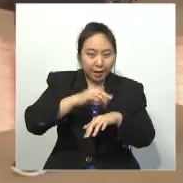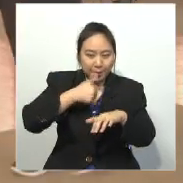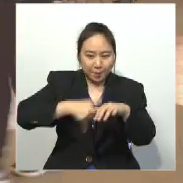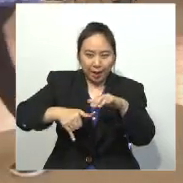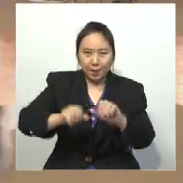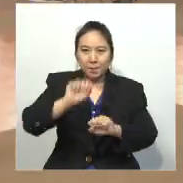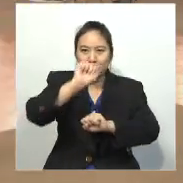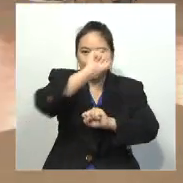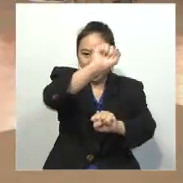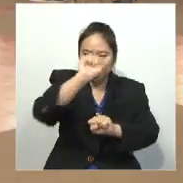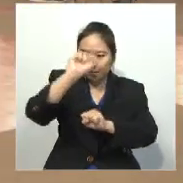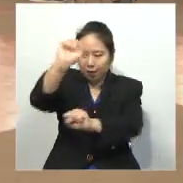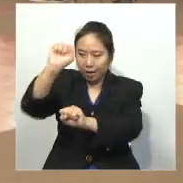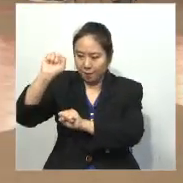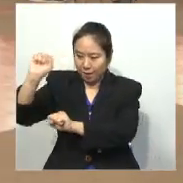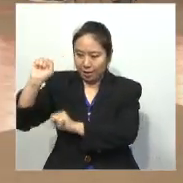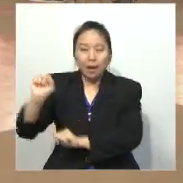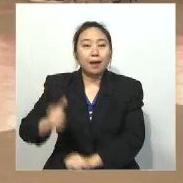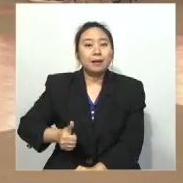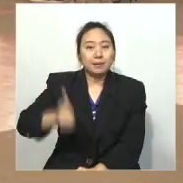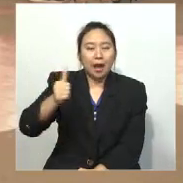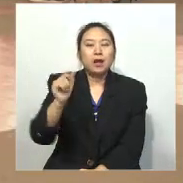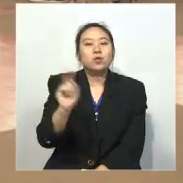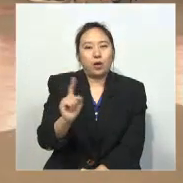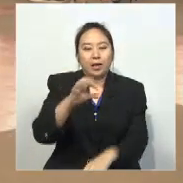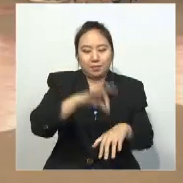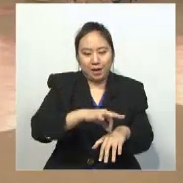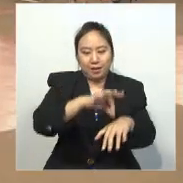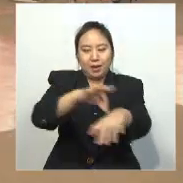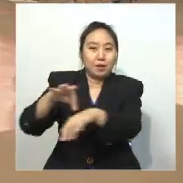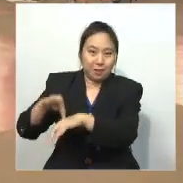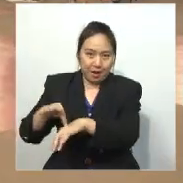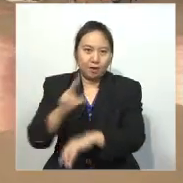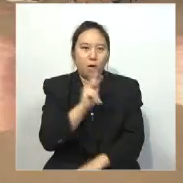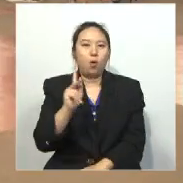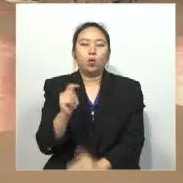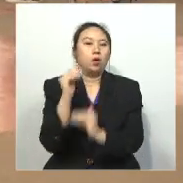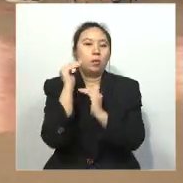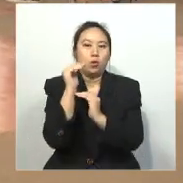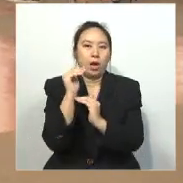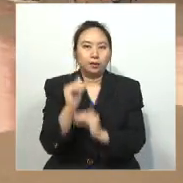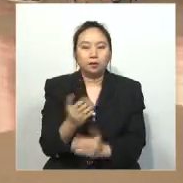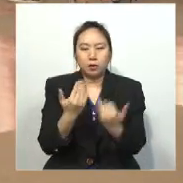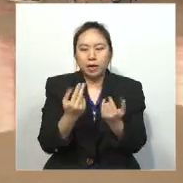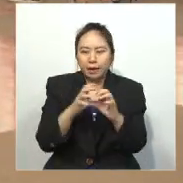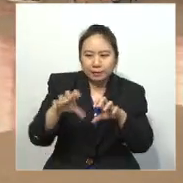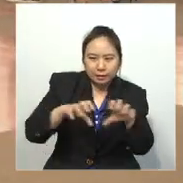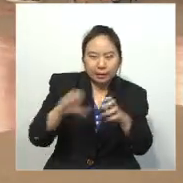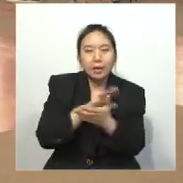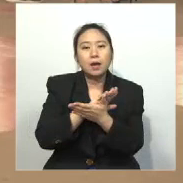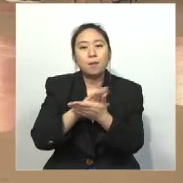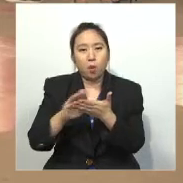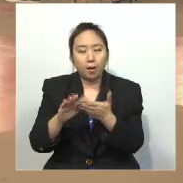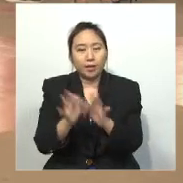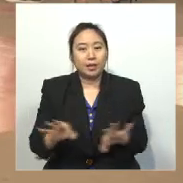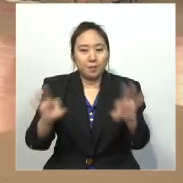ป้ายประกาศหาเสียงสื่อประชาสัมพันธ์การหาเสียงต่างๆได้นะครับทางกกต.ได้กำหนดไว้นะครับทั้งนี้เพื่อความเป็นระเบียบเรียบร้อยโดย